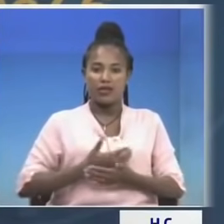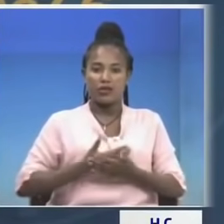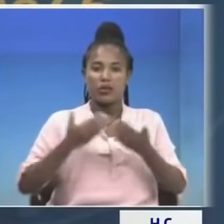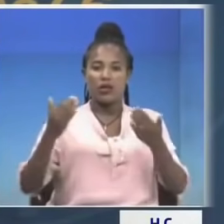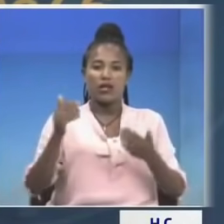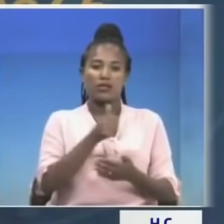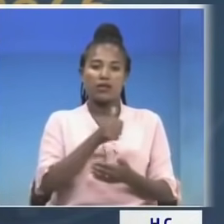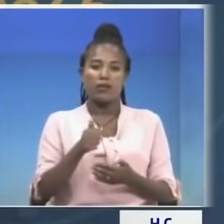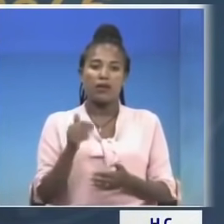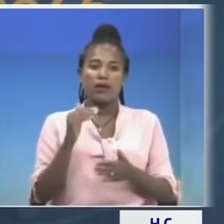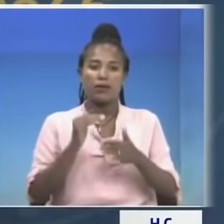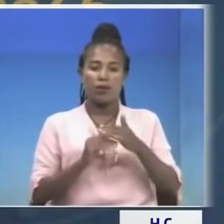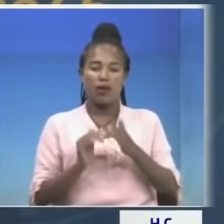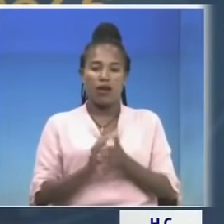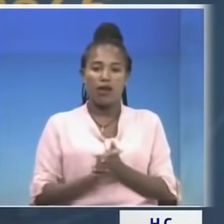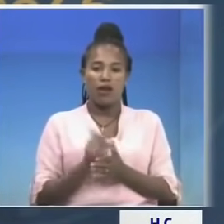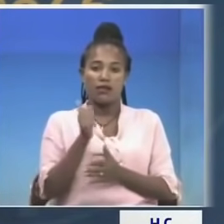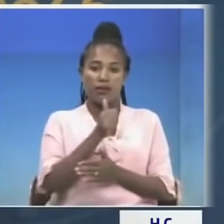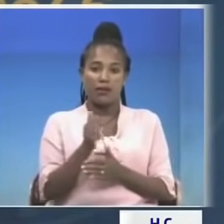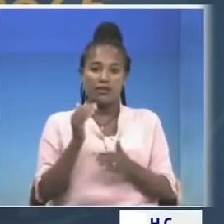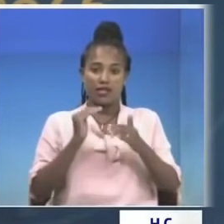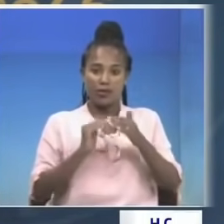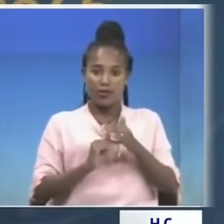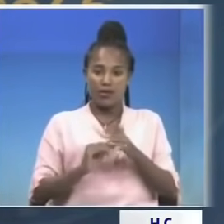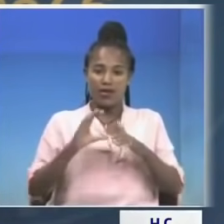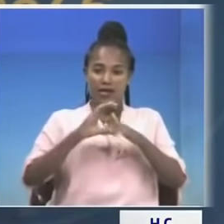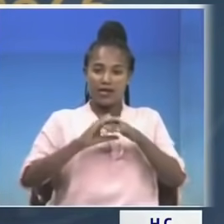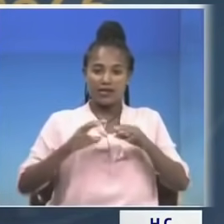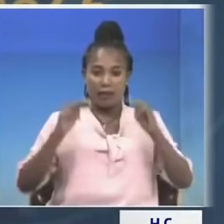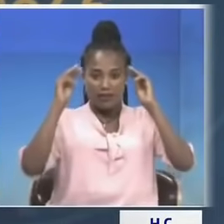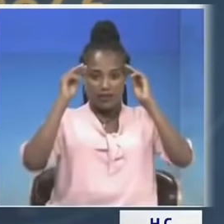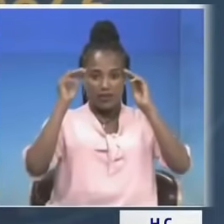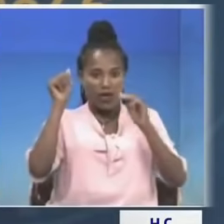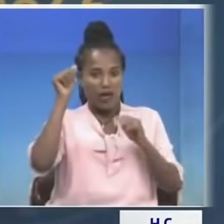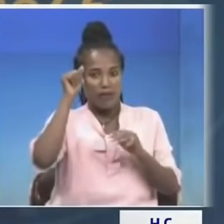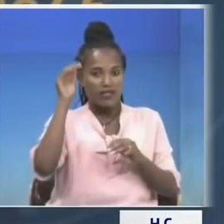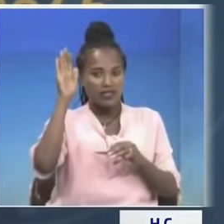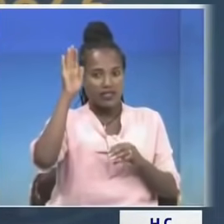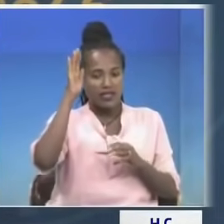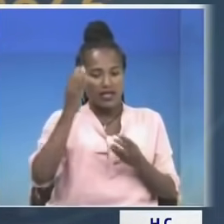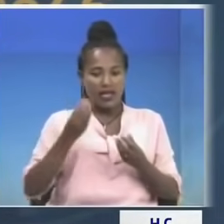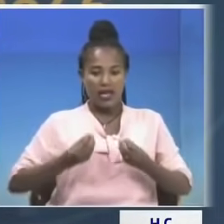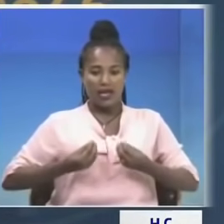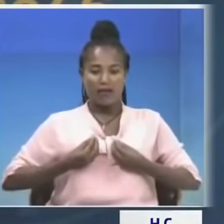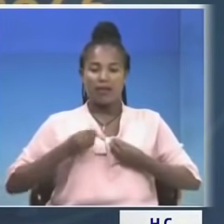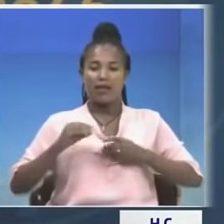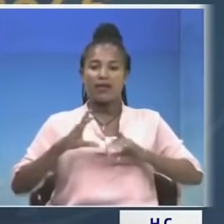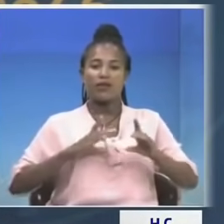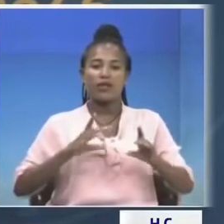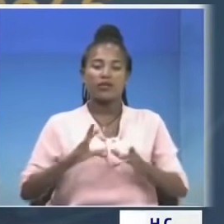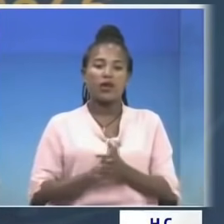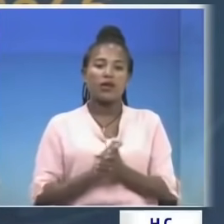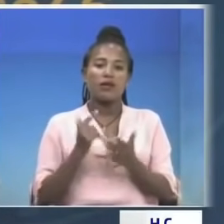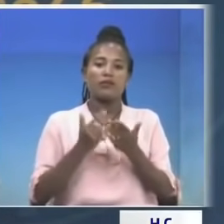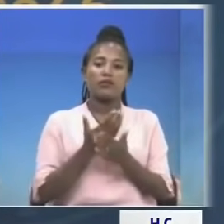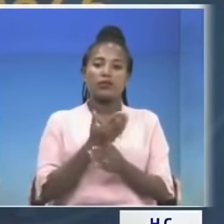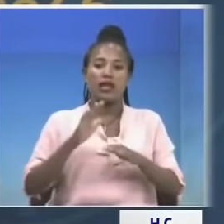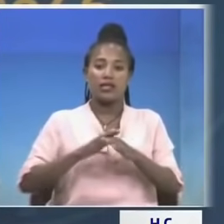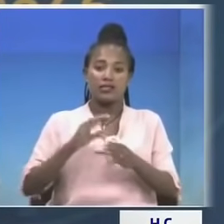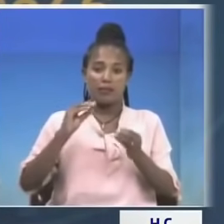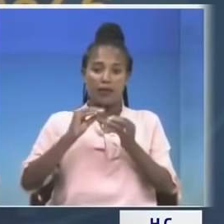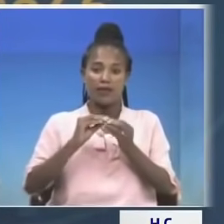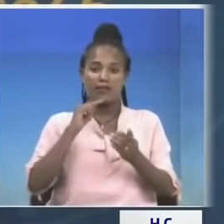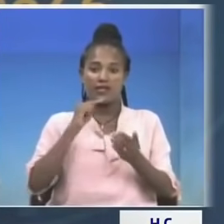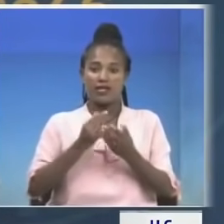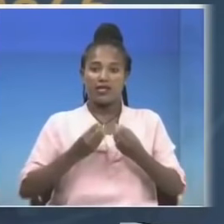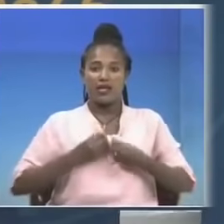አበባ ገብተዋል። አዲስ አበባ ሲገቡ የገንዘብ ሚኒስትሩ አቶ አህመድ ሺዴ አቀባበል አድርገውላቸዋል። በዚህ ጉዳይ ላይ ተጨማሪ መረጃ